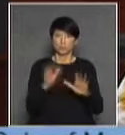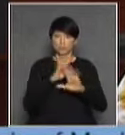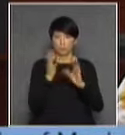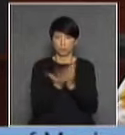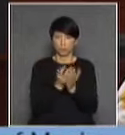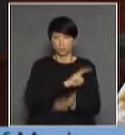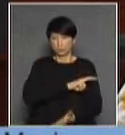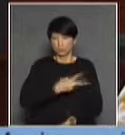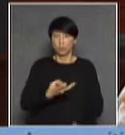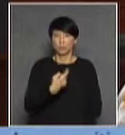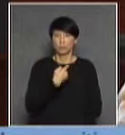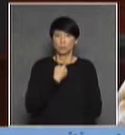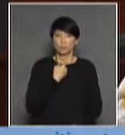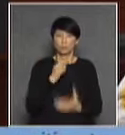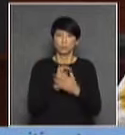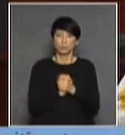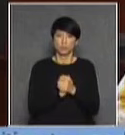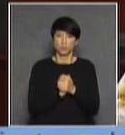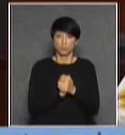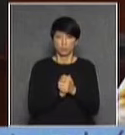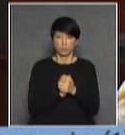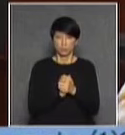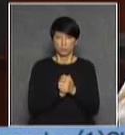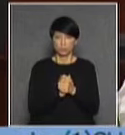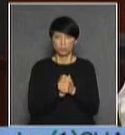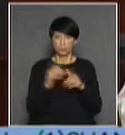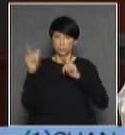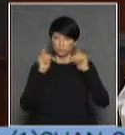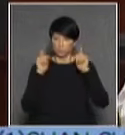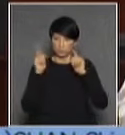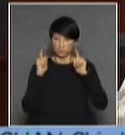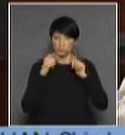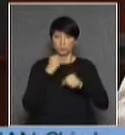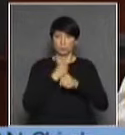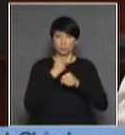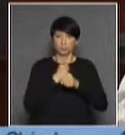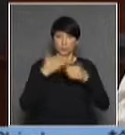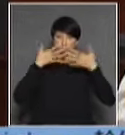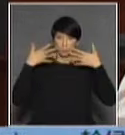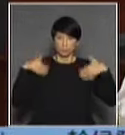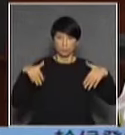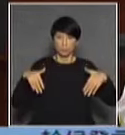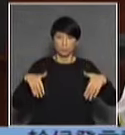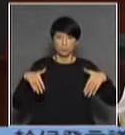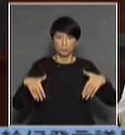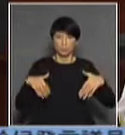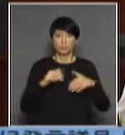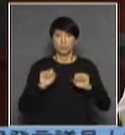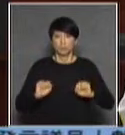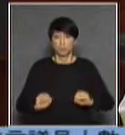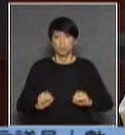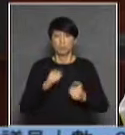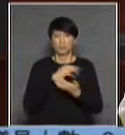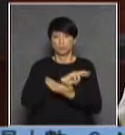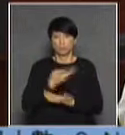革。喺呢個理論上，呢一個嘅態度上啊，對貓狗嘅即係立場方面咧，應該作改變。